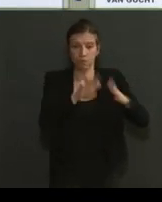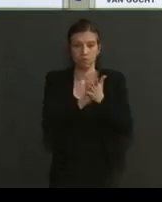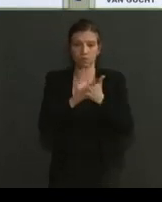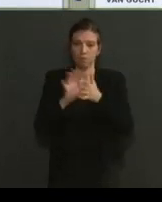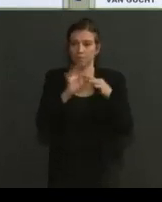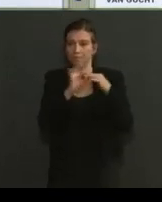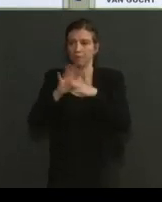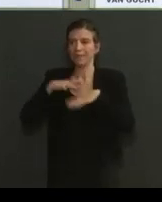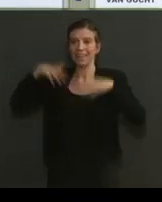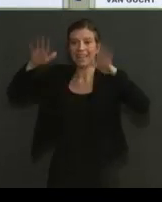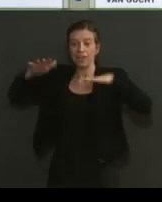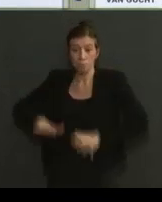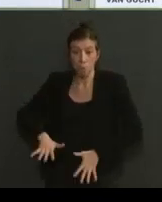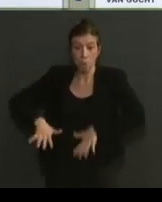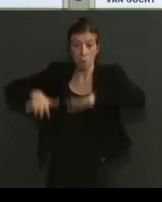virus verdund wordt.